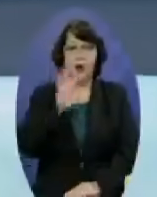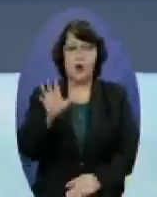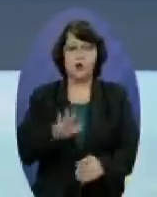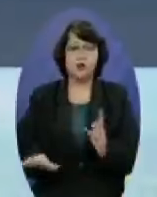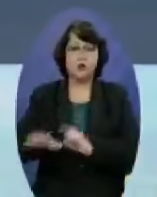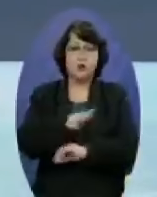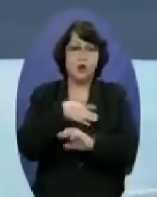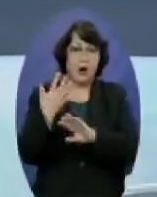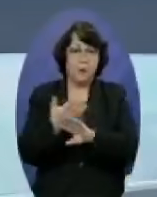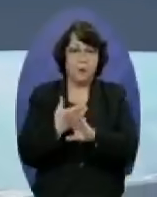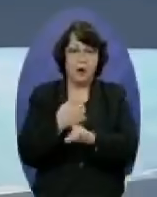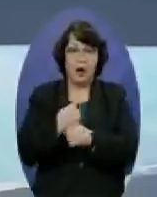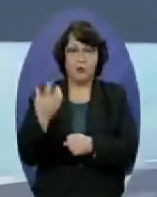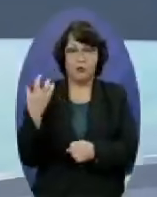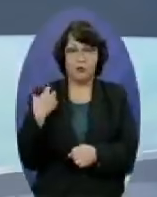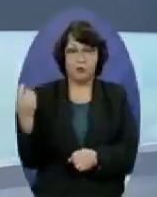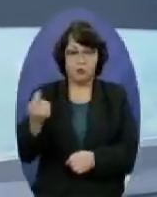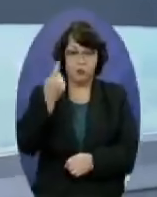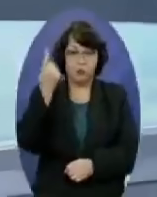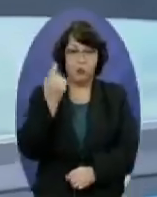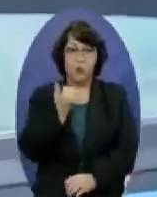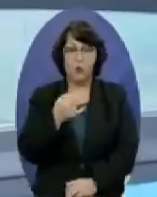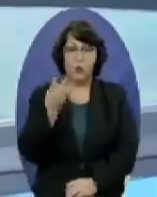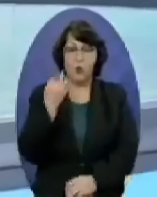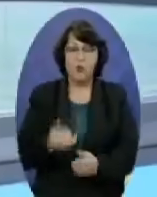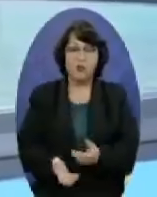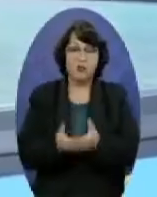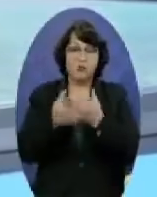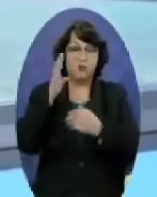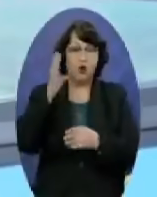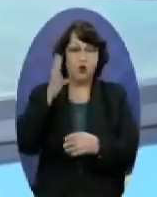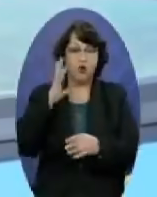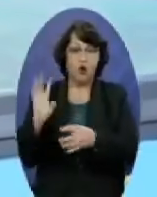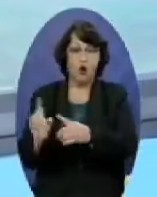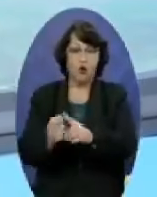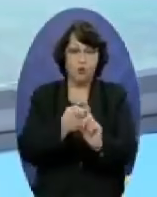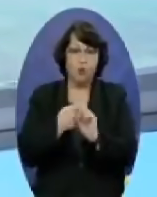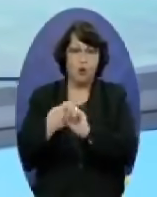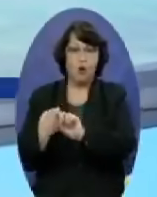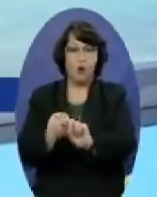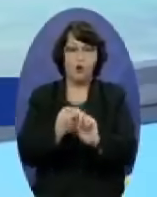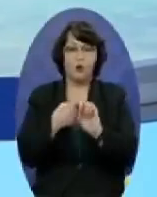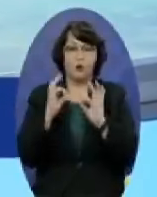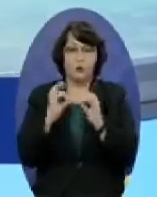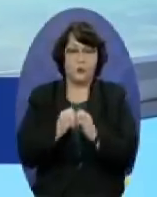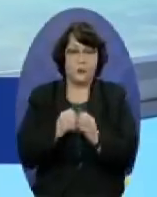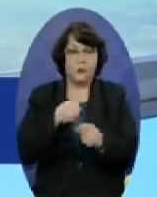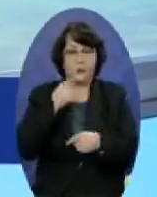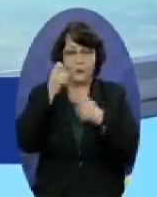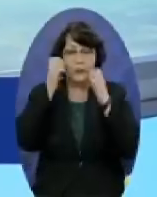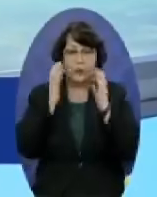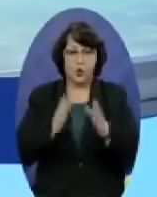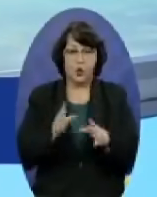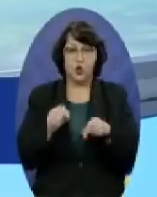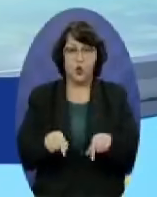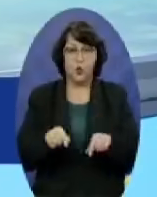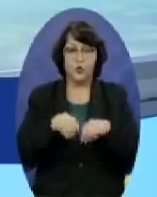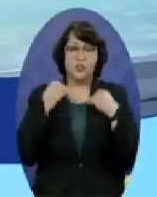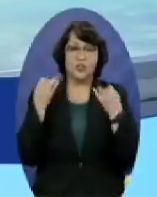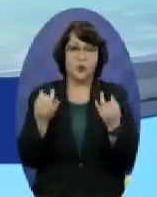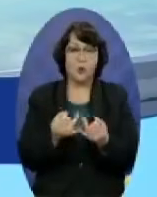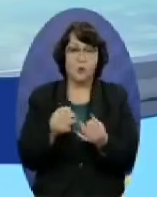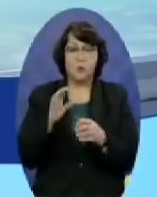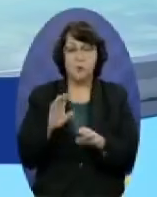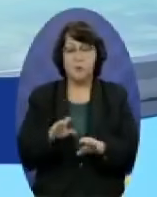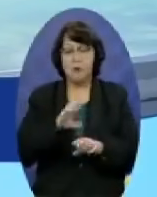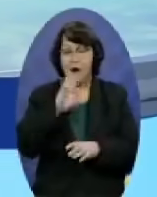нөгөө талдан хариуцлагатай уулуурхайг дэмжиж энэ бодлого нь гинжин хэлхээтэй байх зохицуулалт бий болоход анхаарч байна. За өнөөдөр улсын хурлын байгаль орчин хүн сүдэй